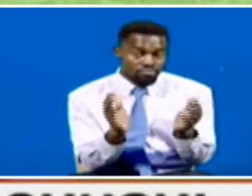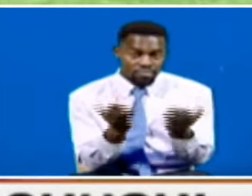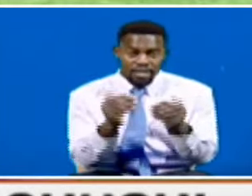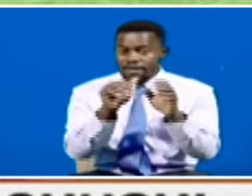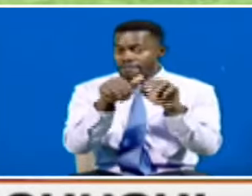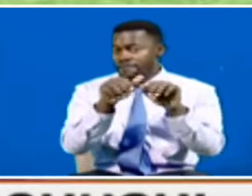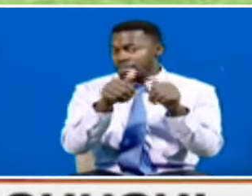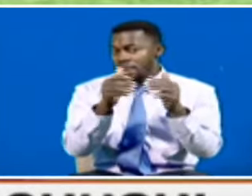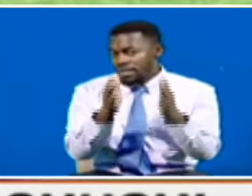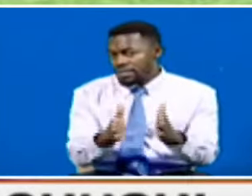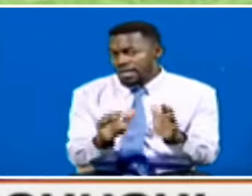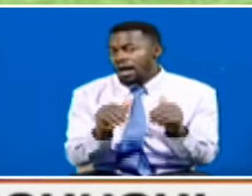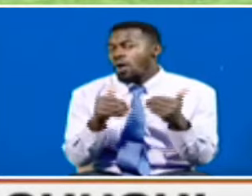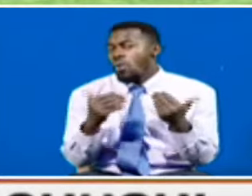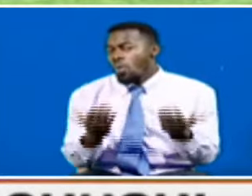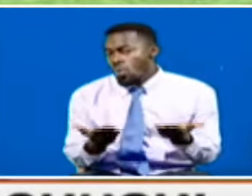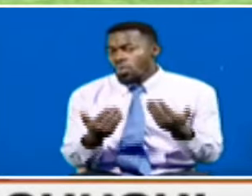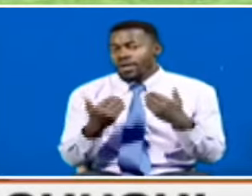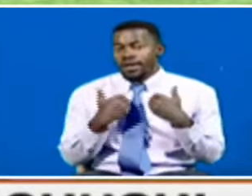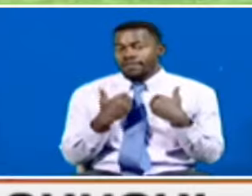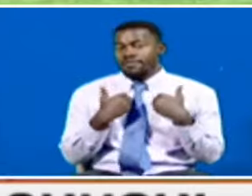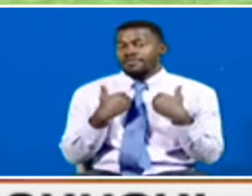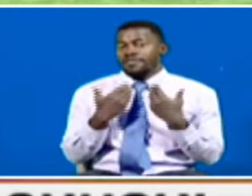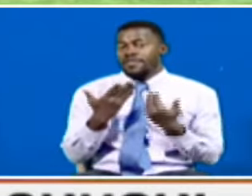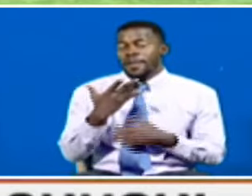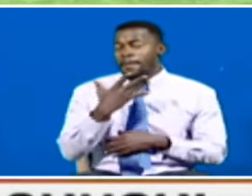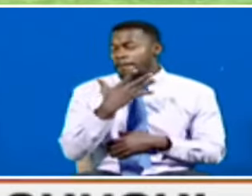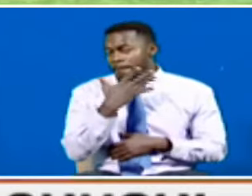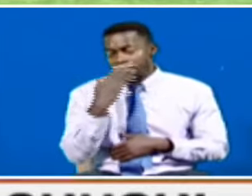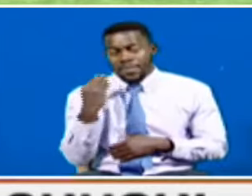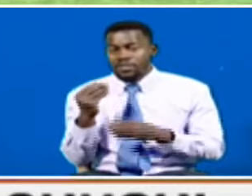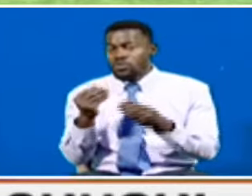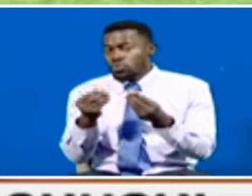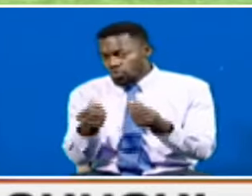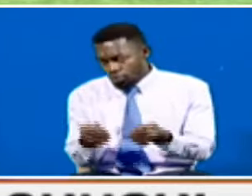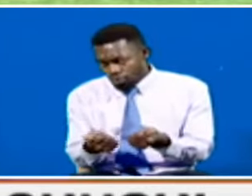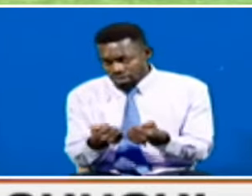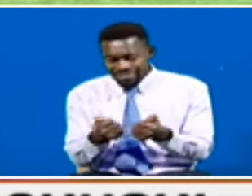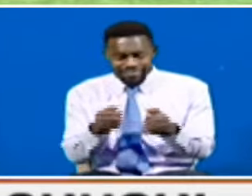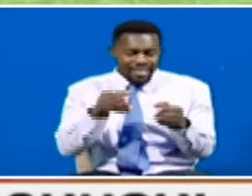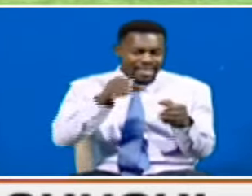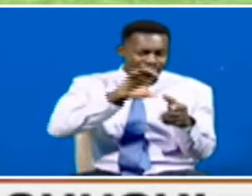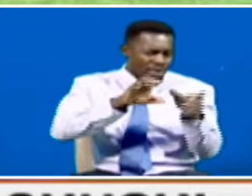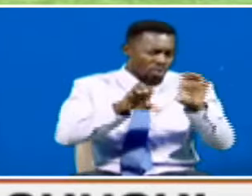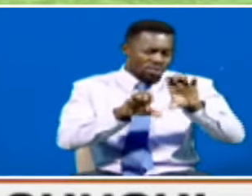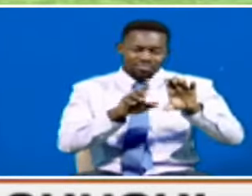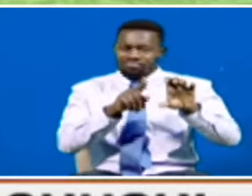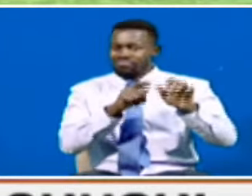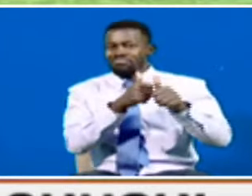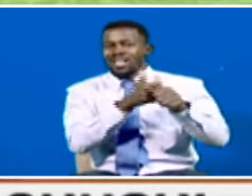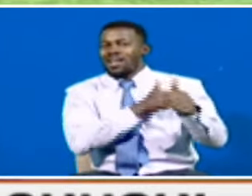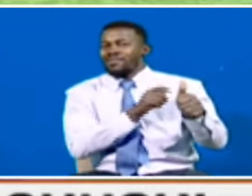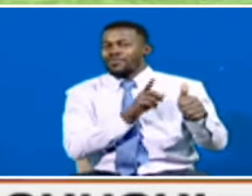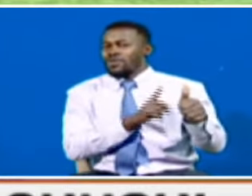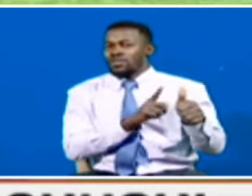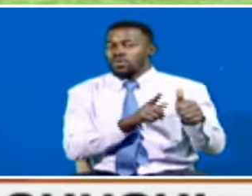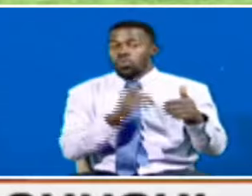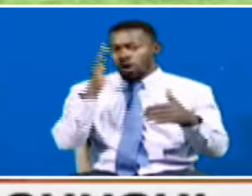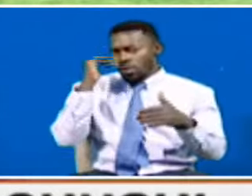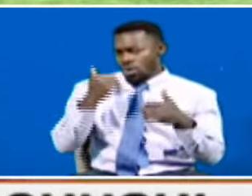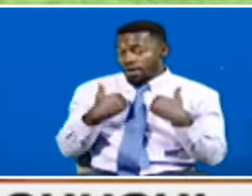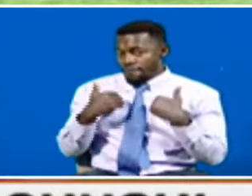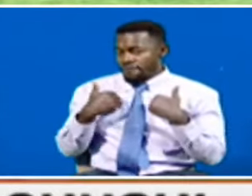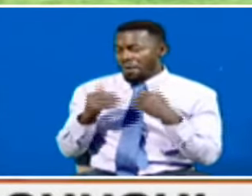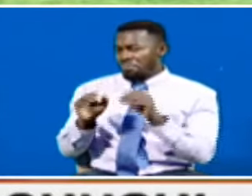to zile dawa za kemikali ambazo kwa kawaida watu hutumia na ni ambazo ni the